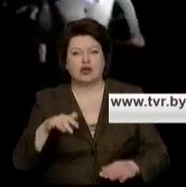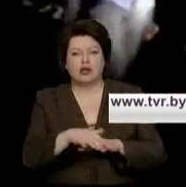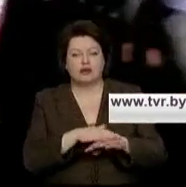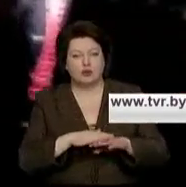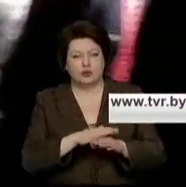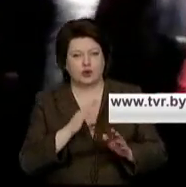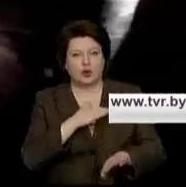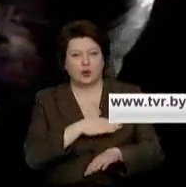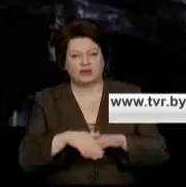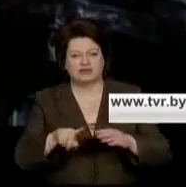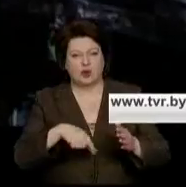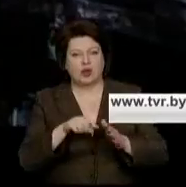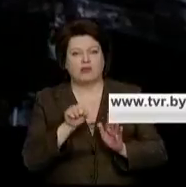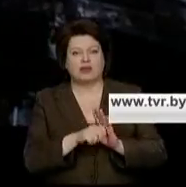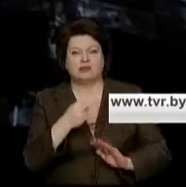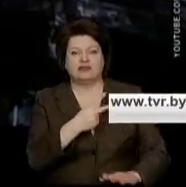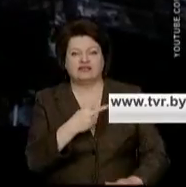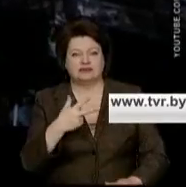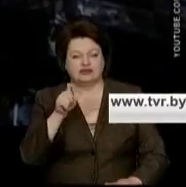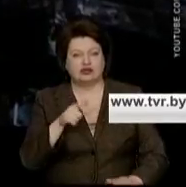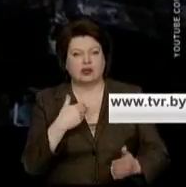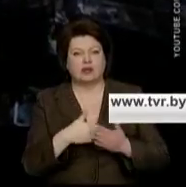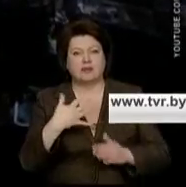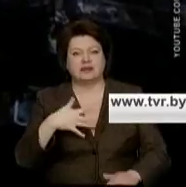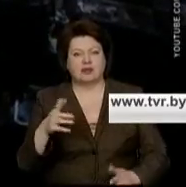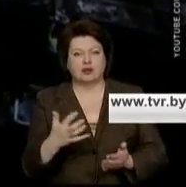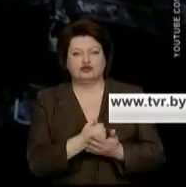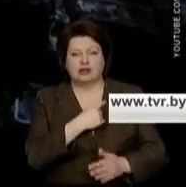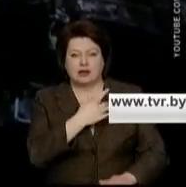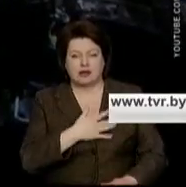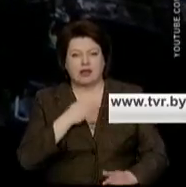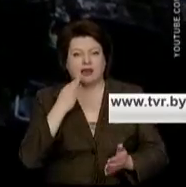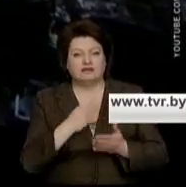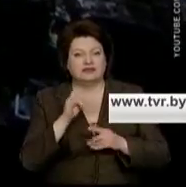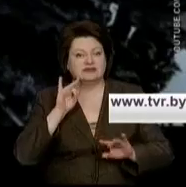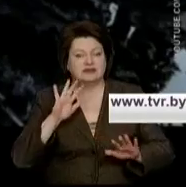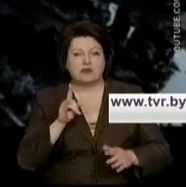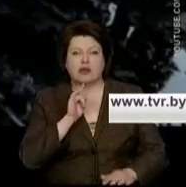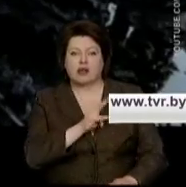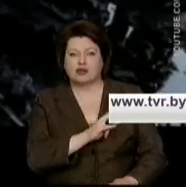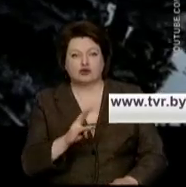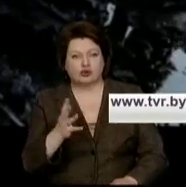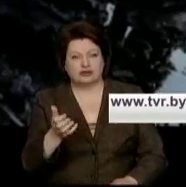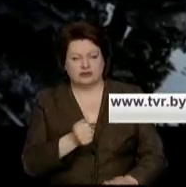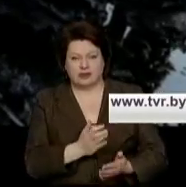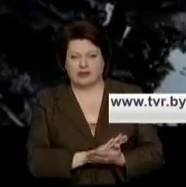многолюдных улиц города. Погибли 23 человека, около 50 получили ранения. Ответственность за инцидент пока никто на себя не взял.